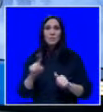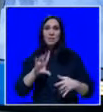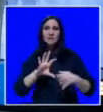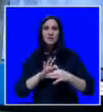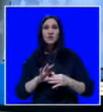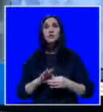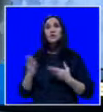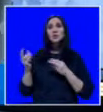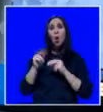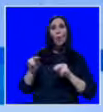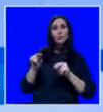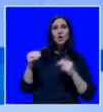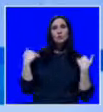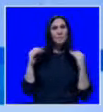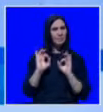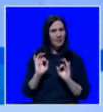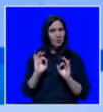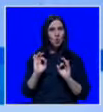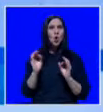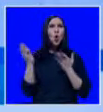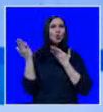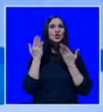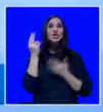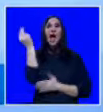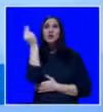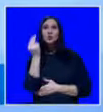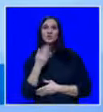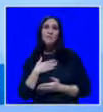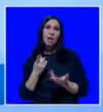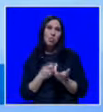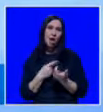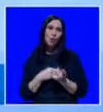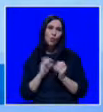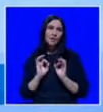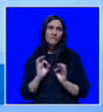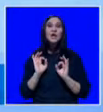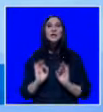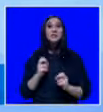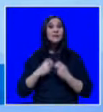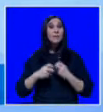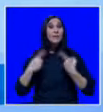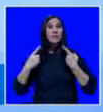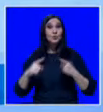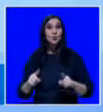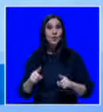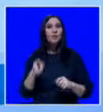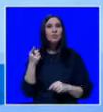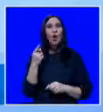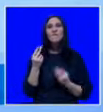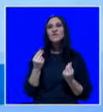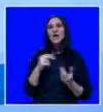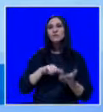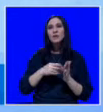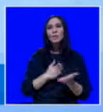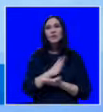с обучението на студентите. Например, при училищата по изкуствата има няколко такива. Истинският проблем обаче е друг и той е в финансовия модел.